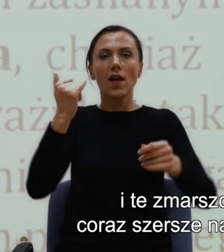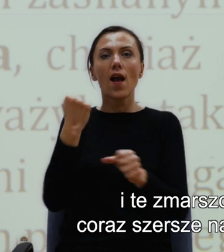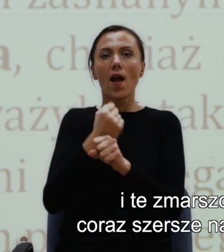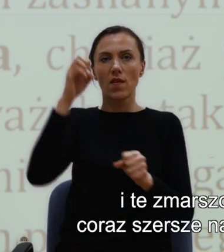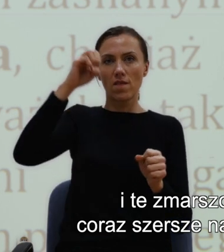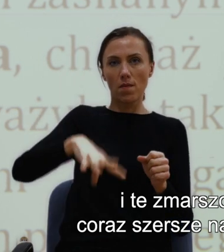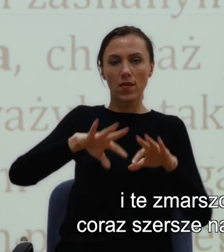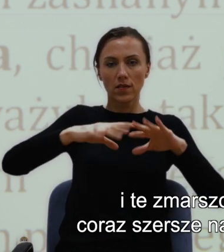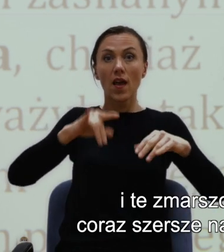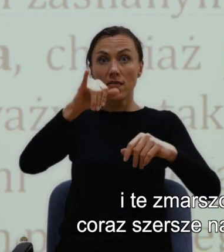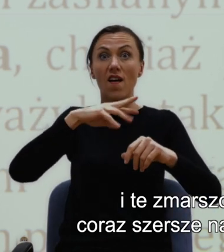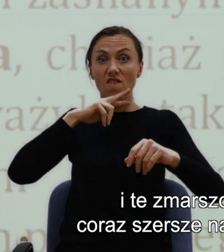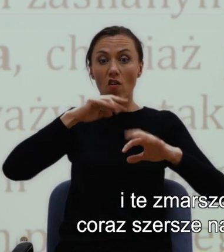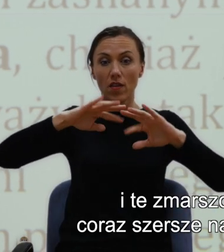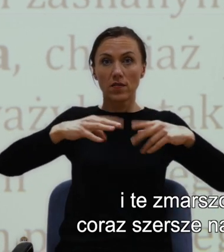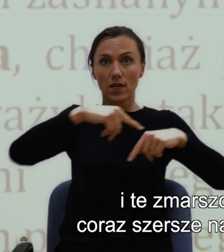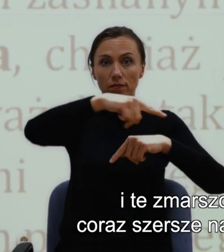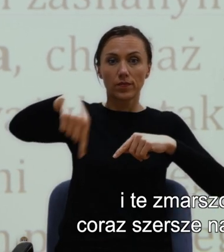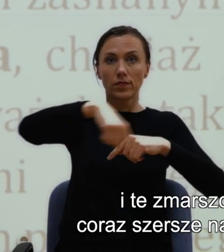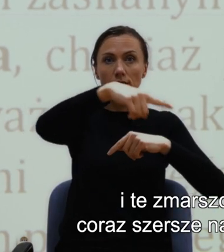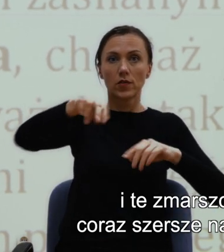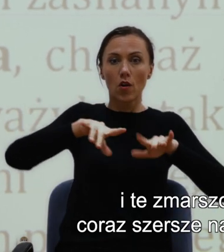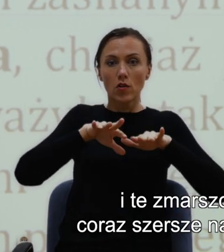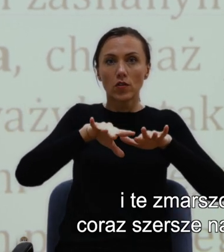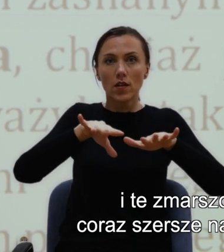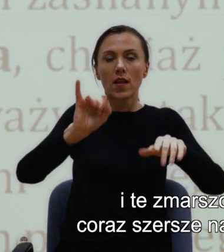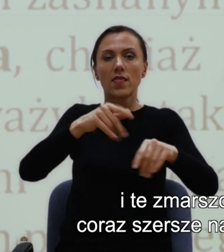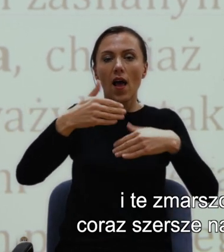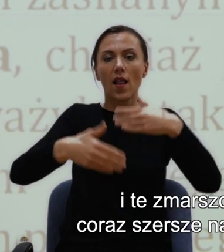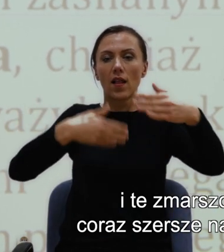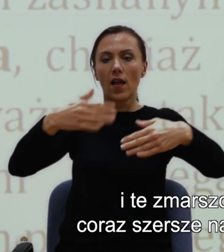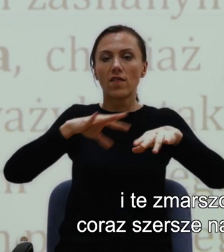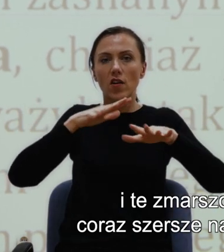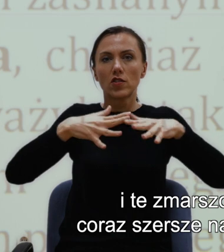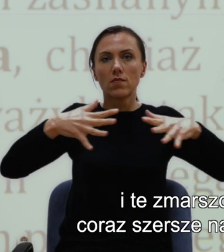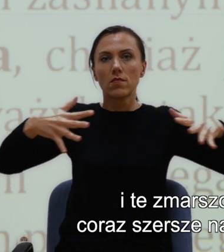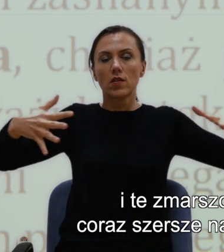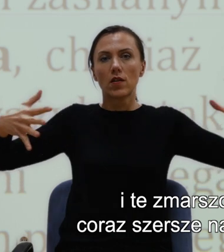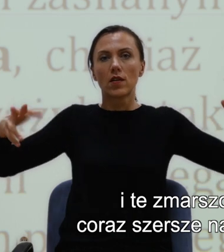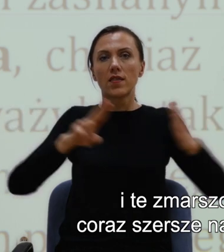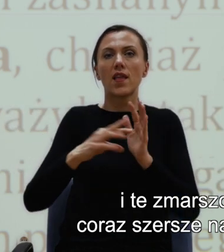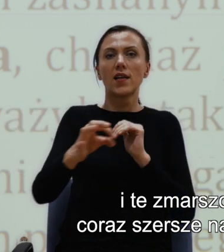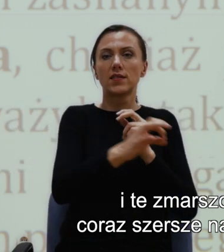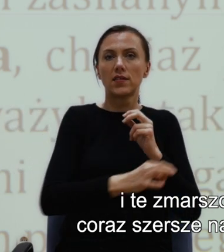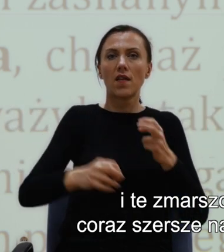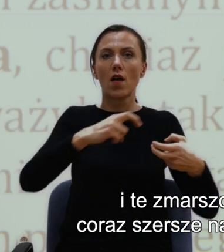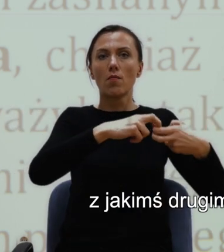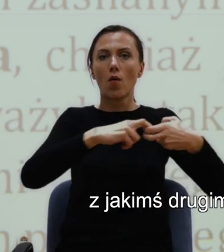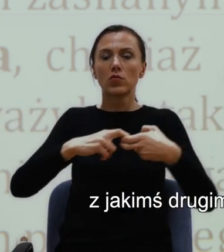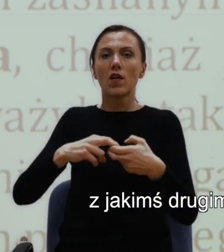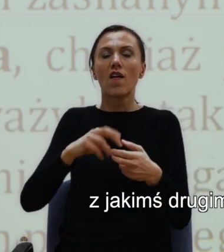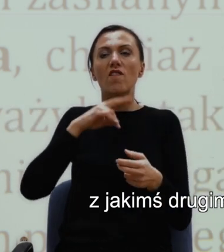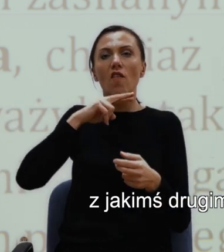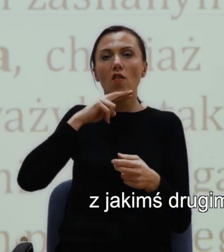te kręgi rozsuwają się coraz dalsze, coraz szersze na stawie połączonym wąską wodą, wodną pępowiną z